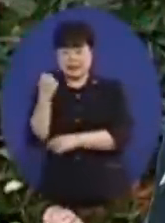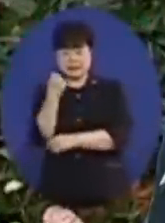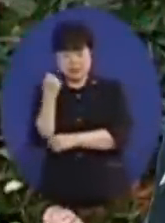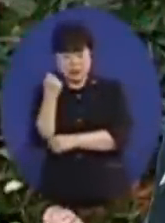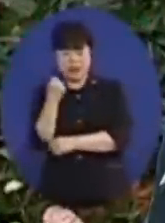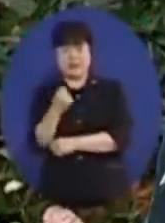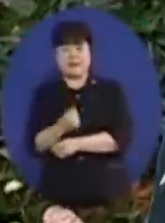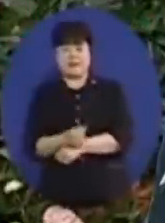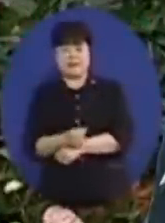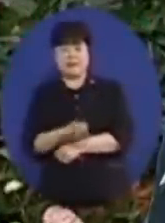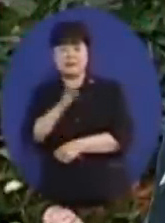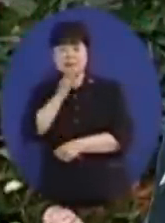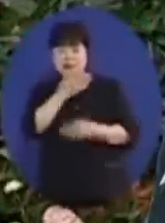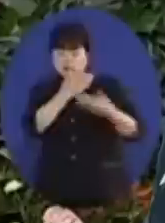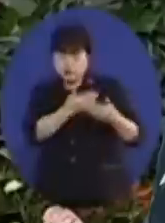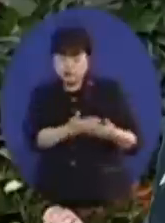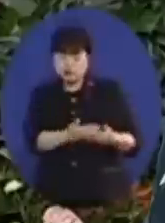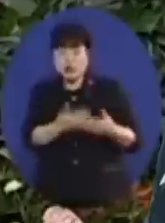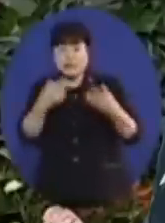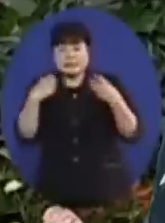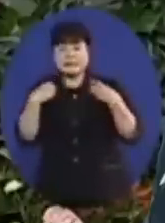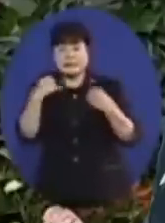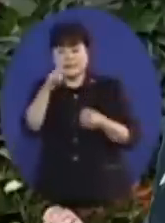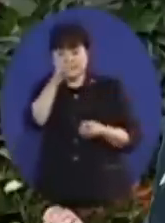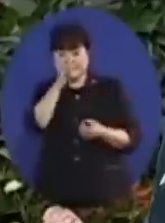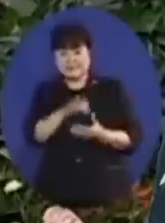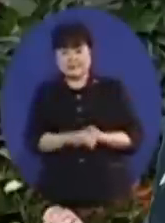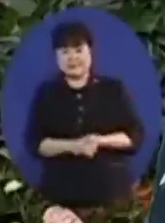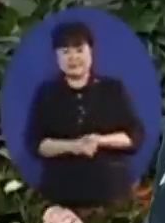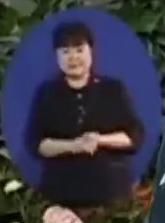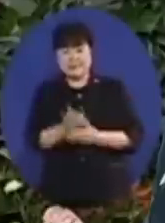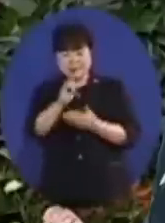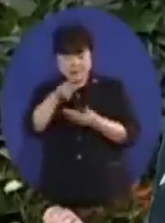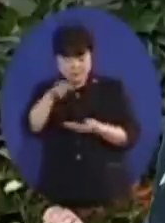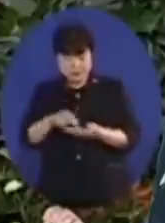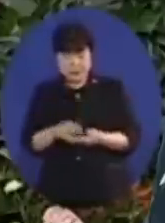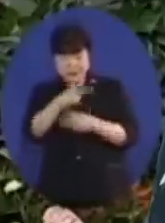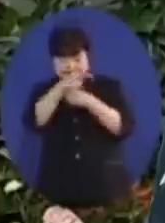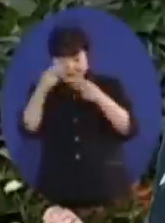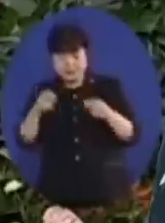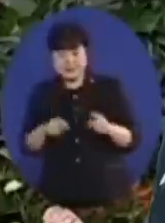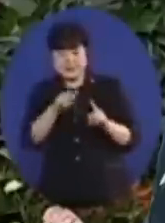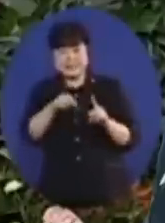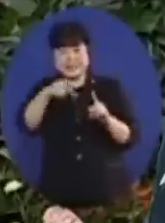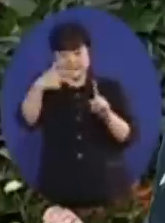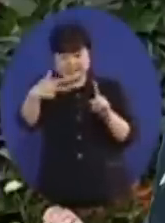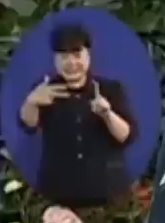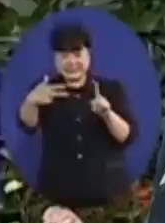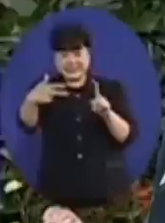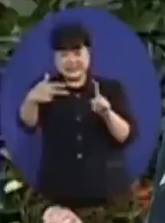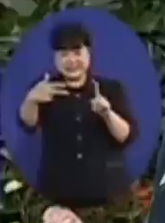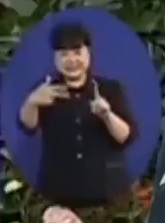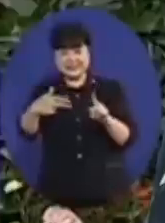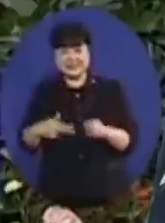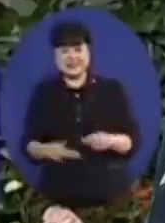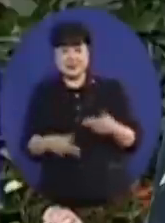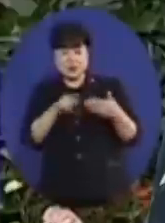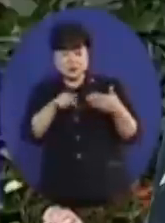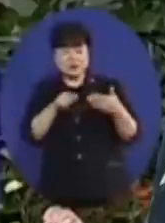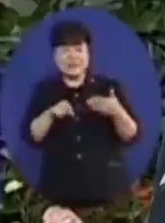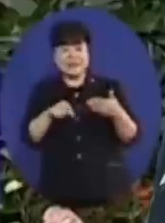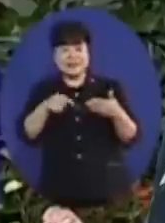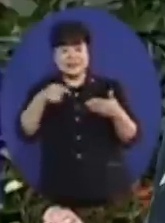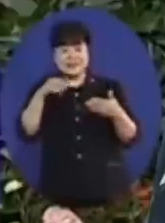좌우하는데 굉장한 역할을 하게 되는 것입니다 성경 잠언서 1장 7절로 9장 10절에